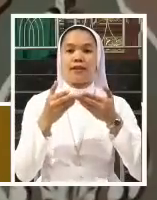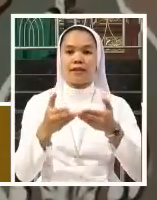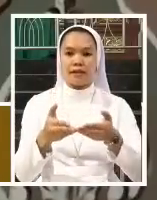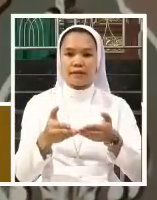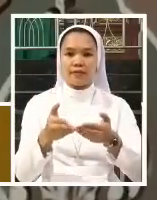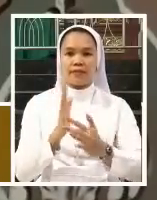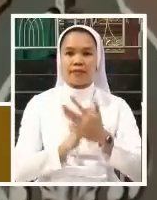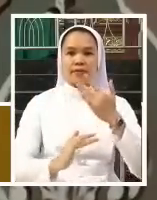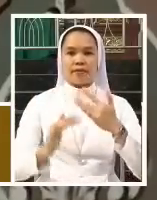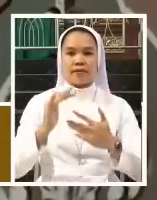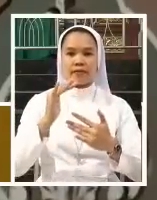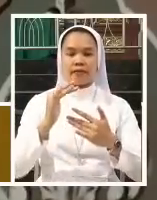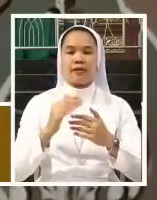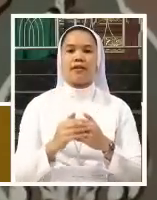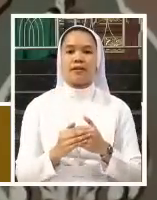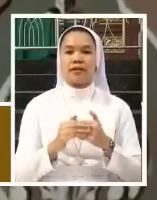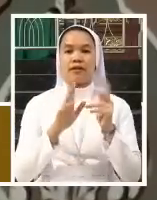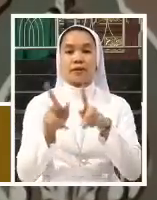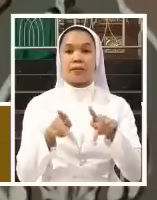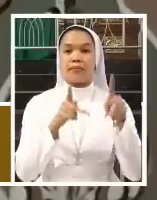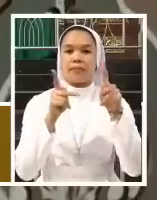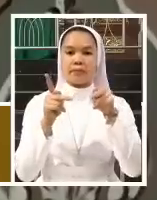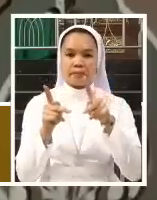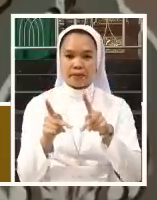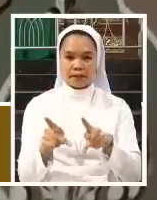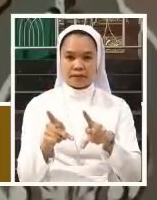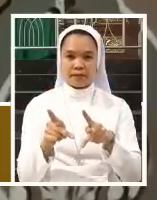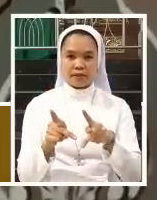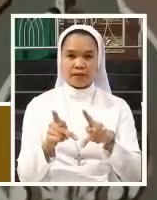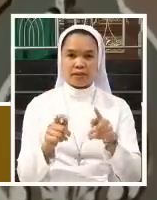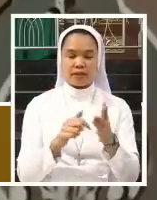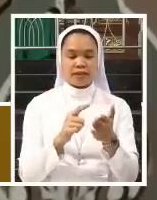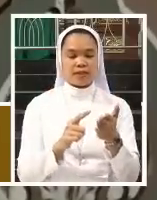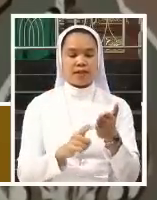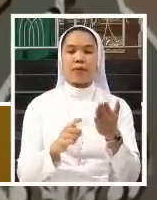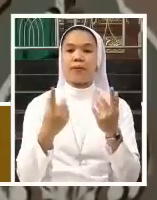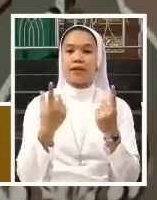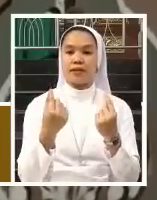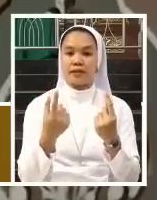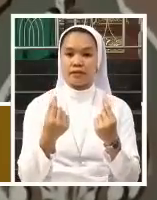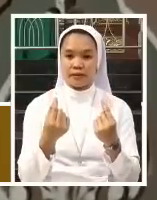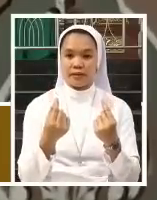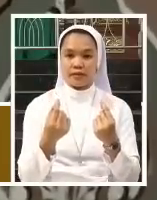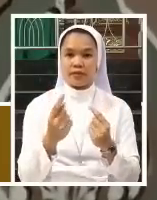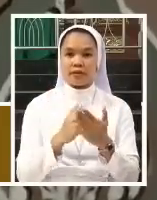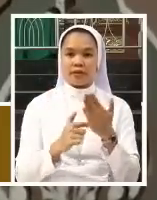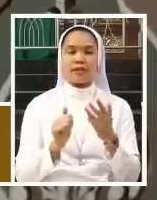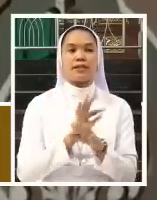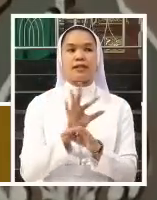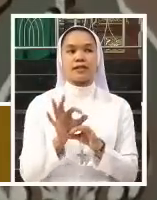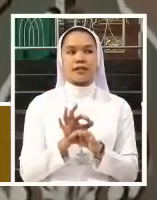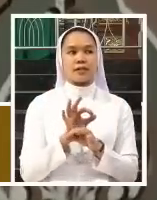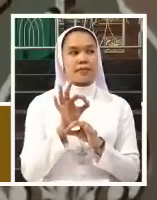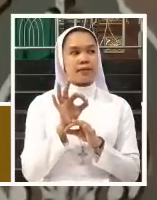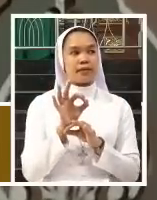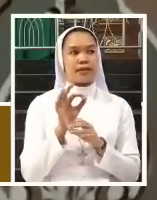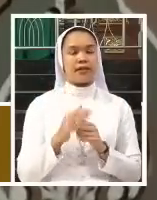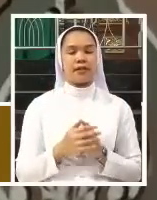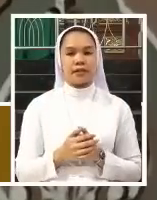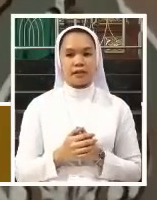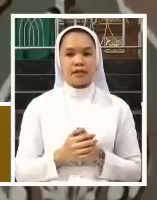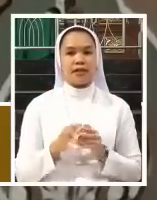dynamism, power sa satong gigibuhon, ang Espiritu Santo.